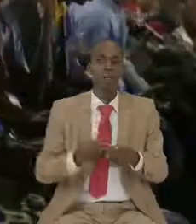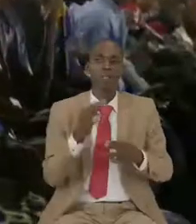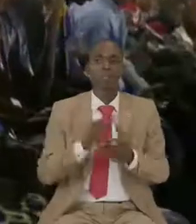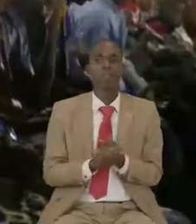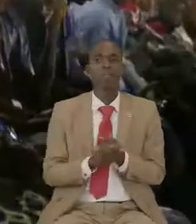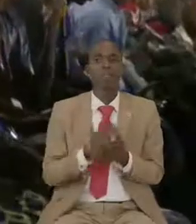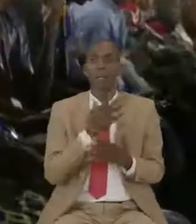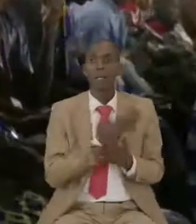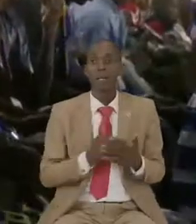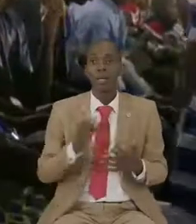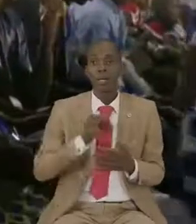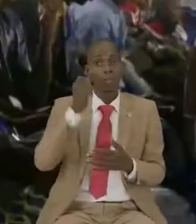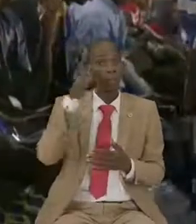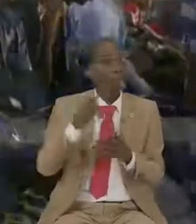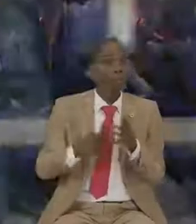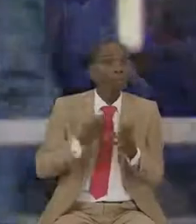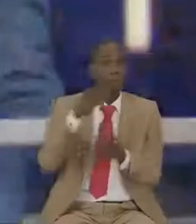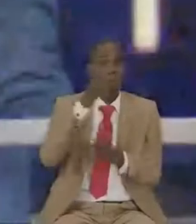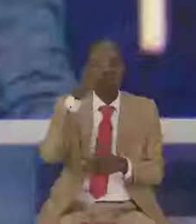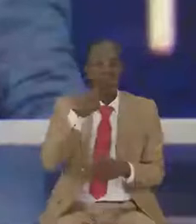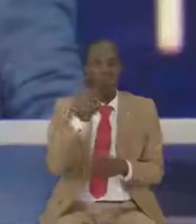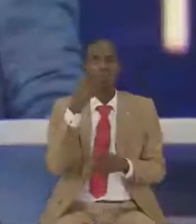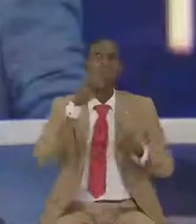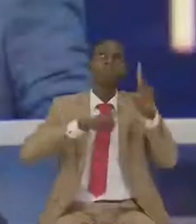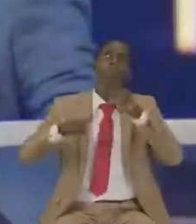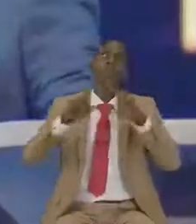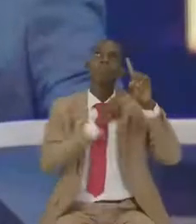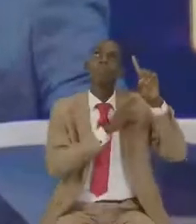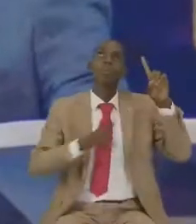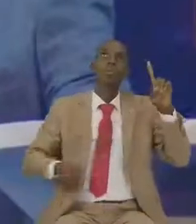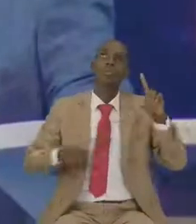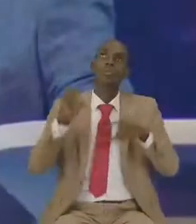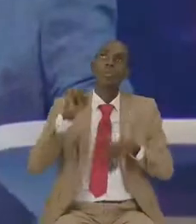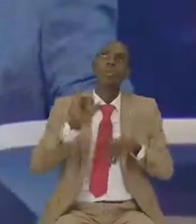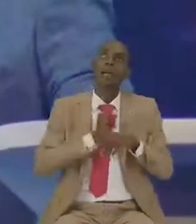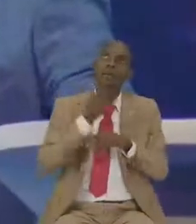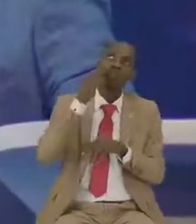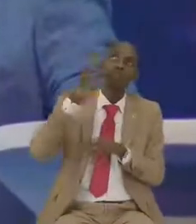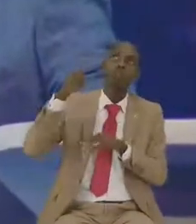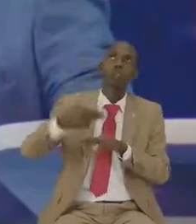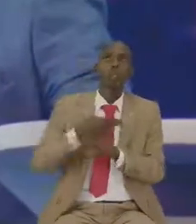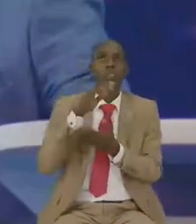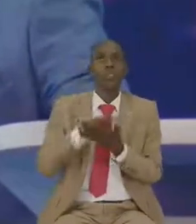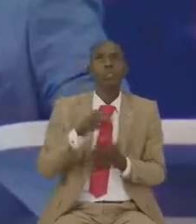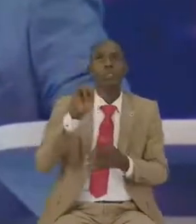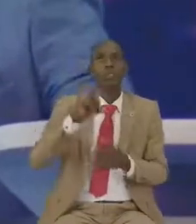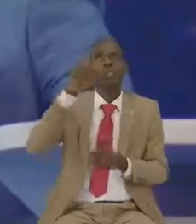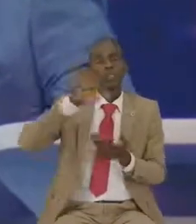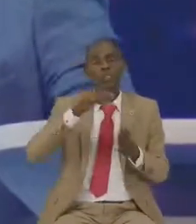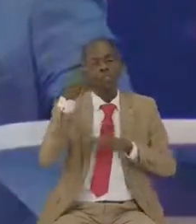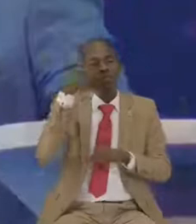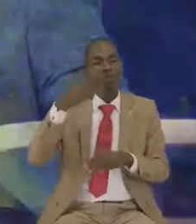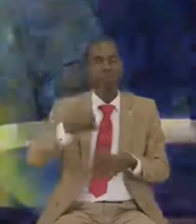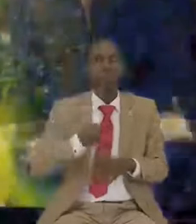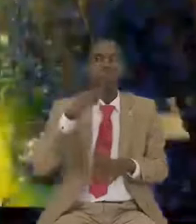vie au nom de Jésus-Christ. Et comprenez, dès que tu dis, oui, je regarde l'agneau, il est mort